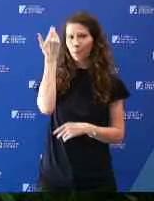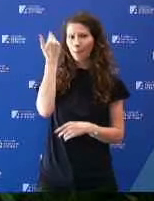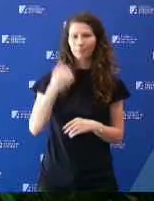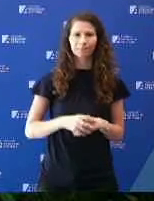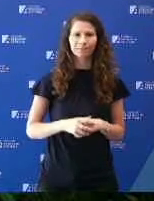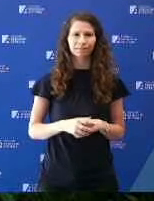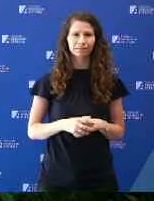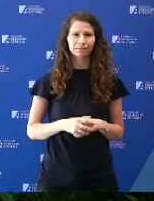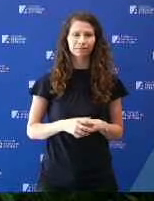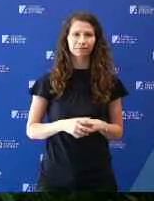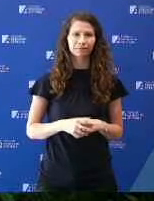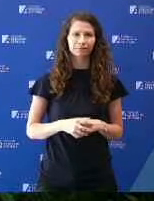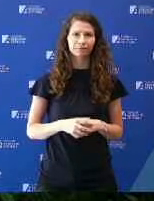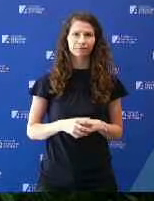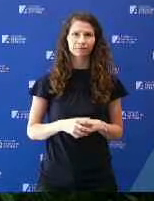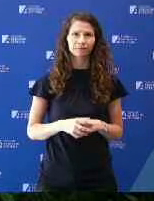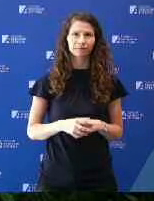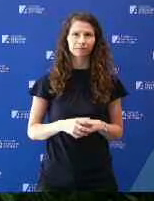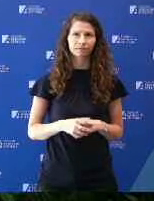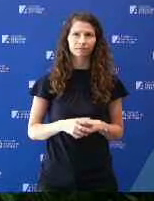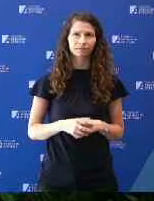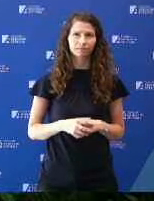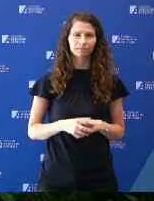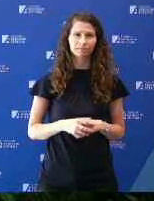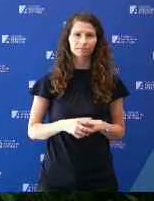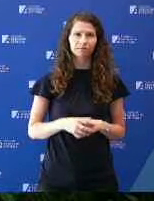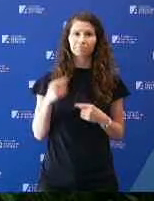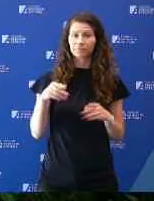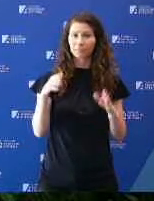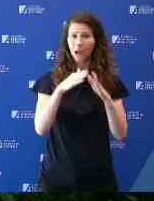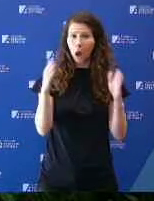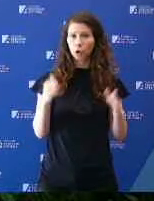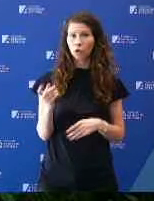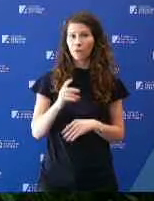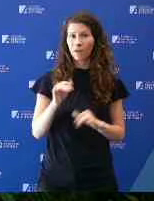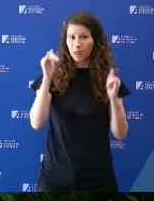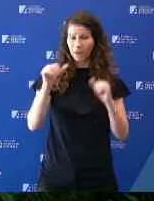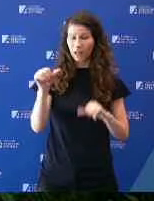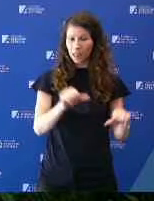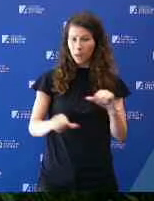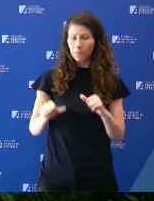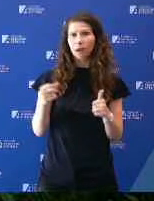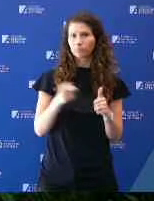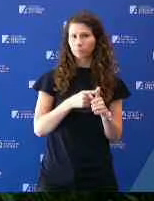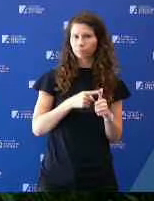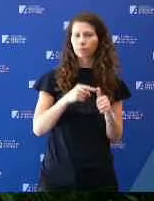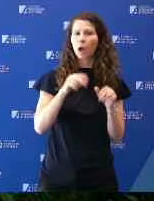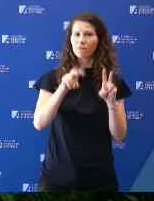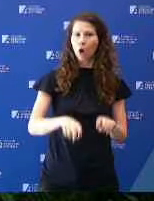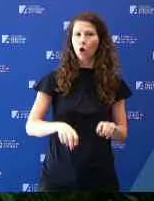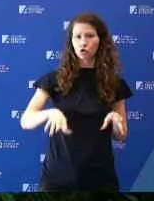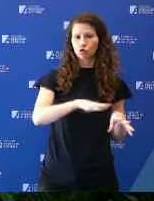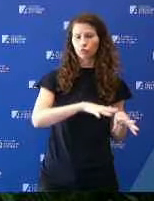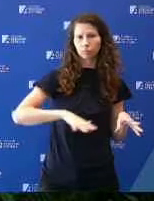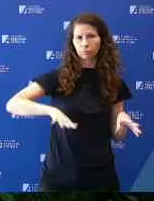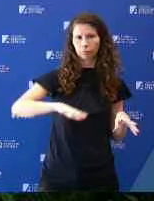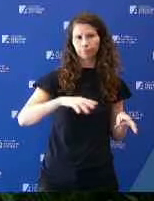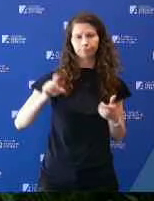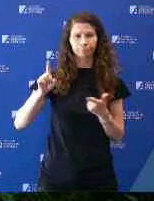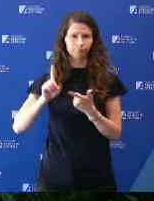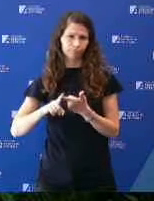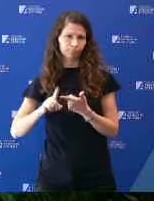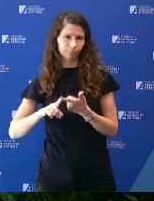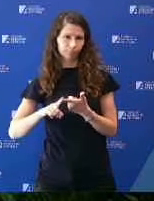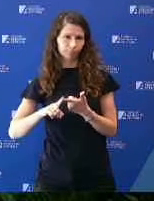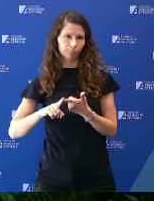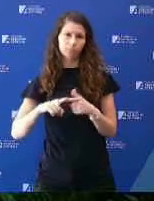House of Living Labs ist für das FZI einerseits eine partizipative Forschungslandschaft und andererseits eine